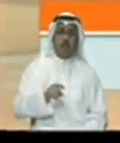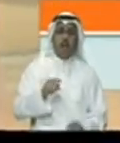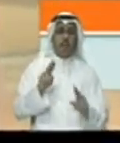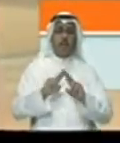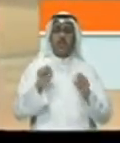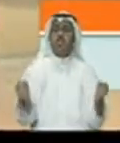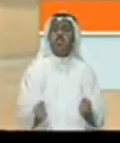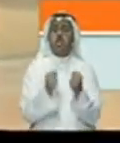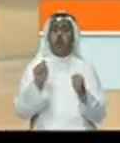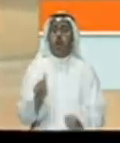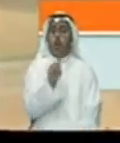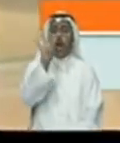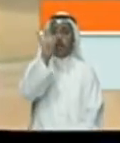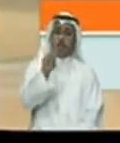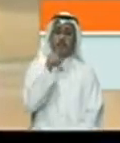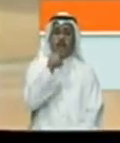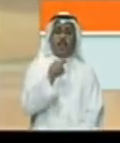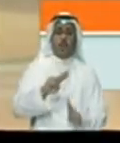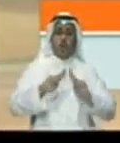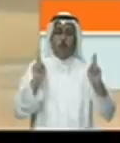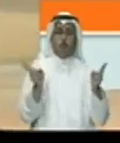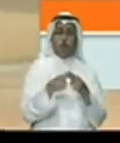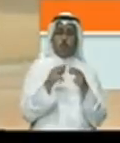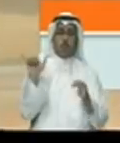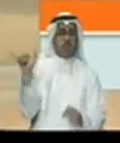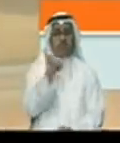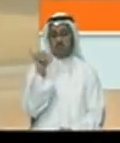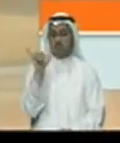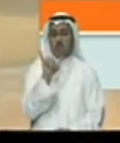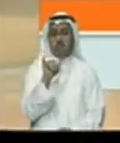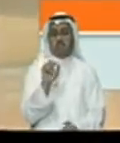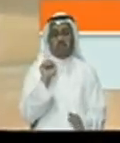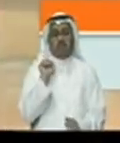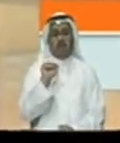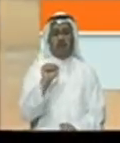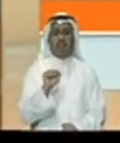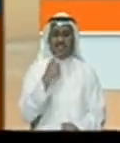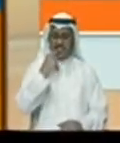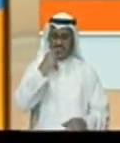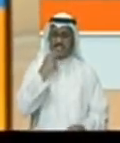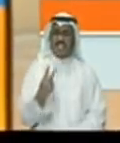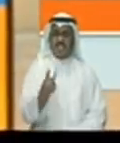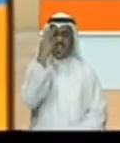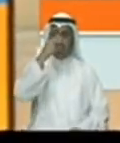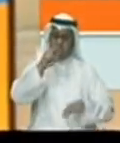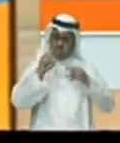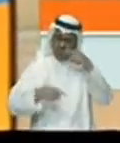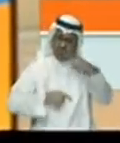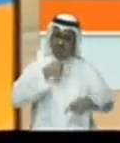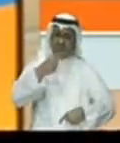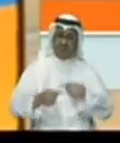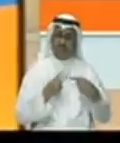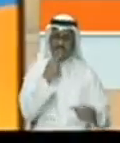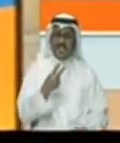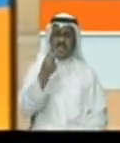41 لمؤتمر الفاو. طبعا هذا حدث يتم كل سنتين ومهم جدا